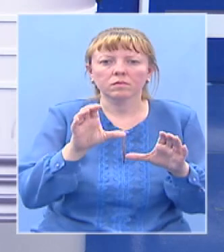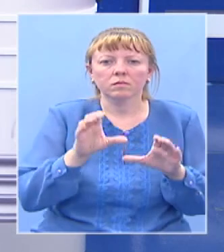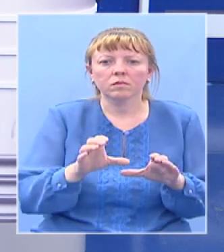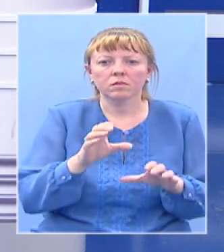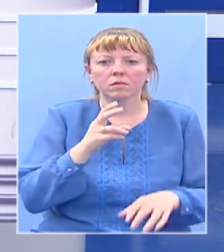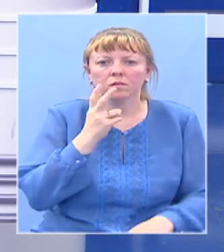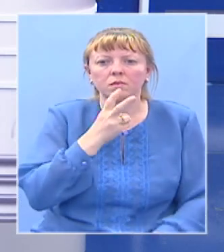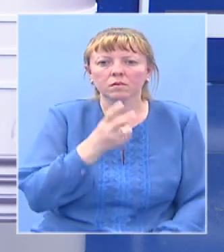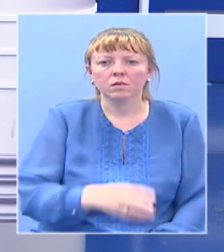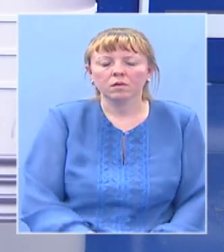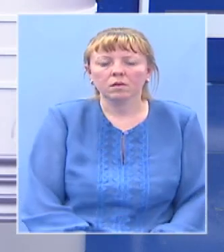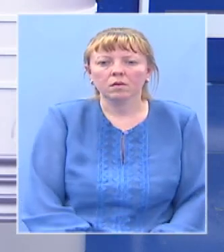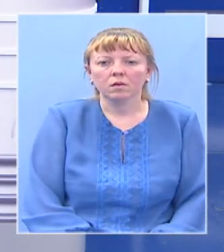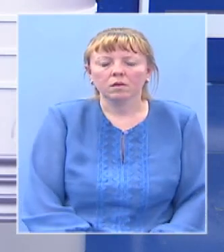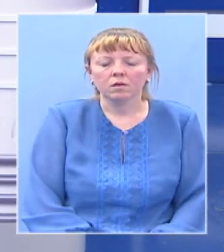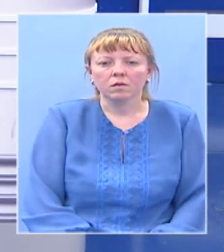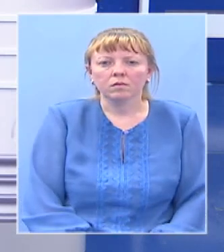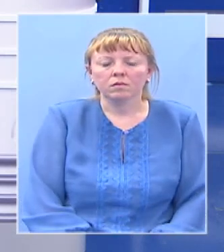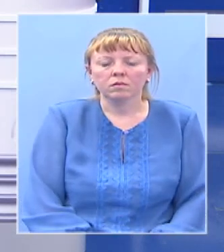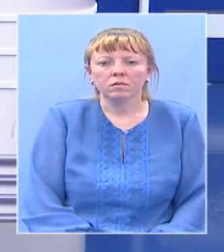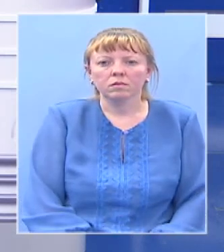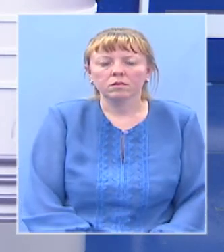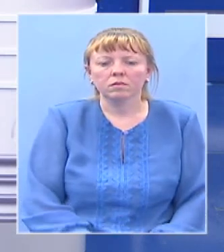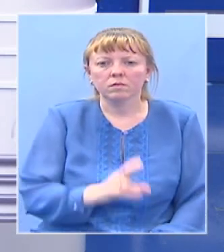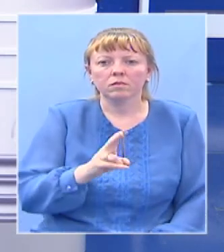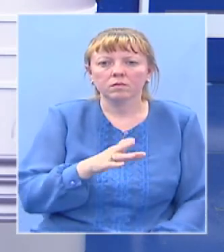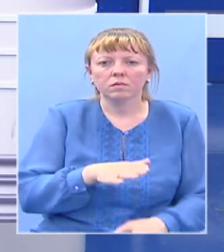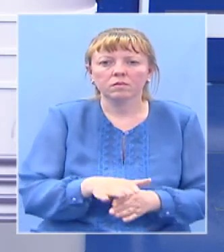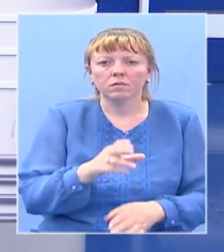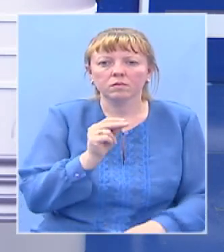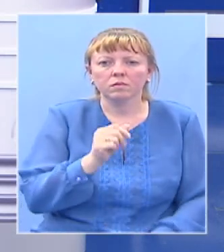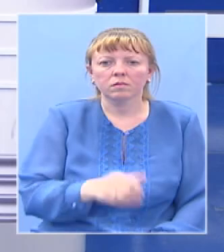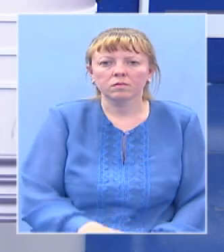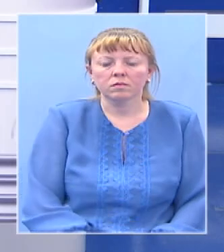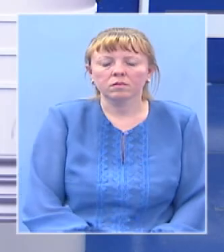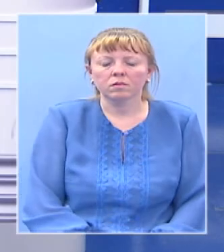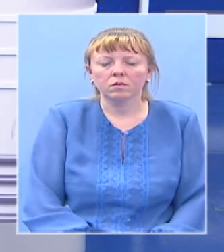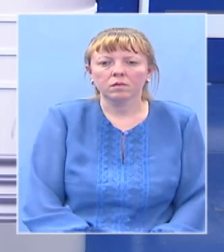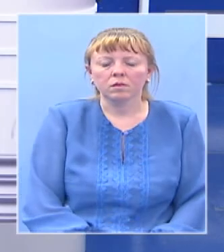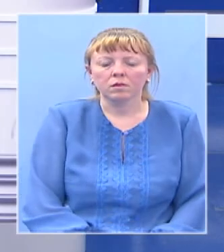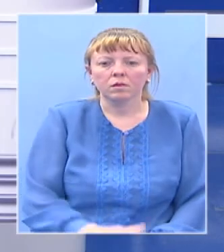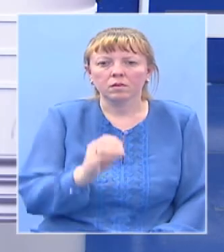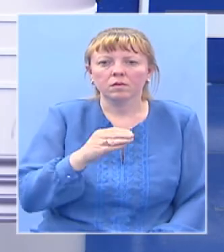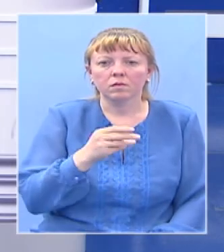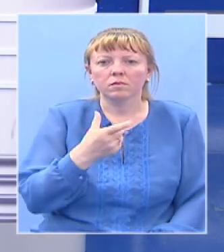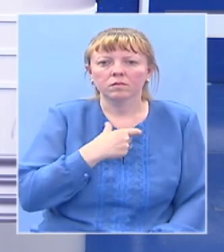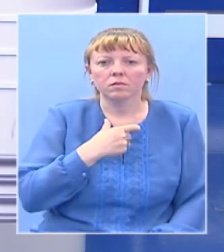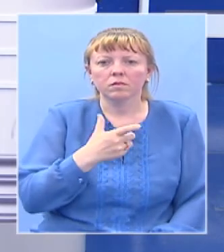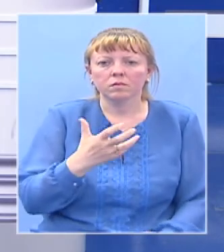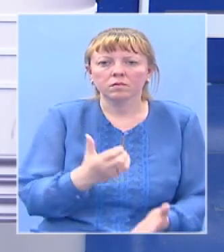дорогах То есть вы тоже в числе тех кто будет выполнять эти задачи и какие приоритеты вы для себя